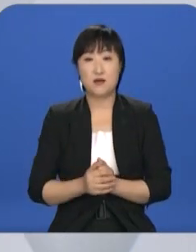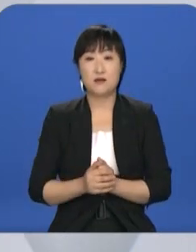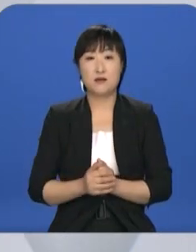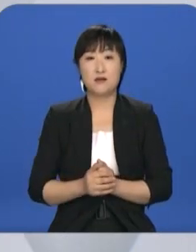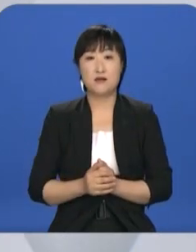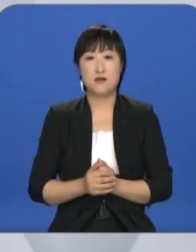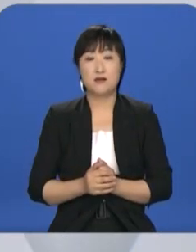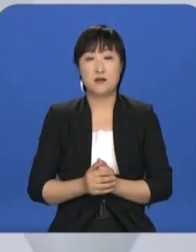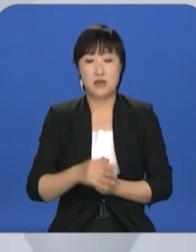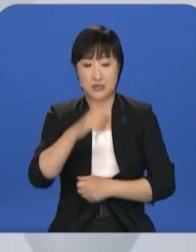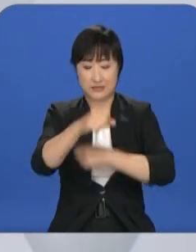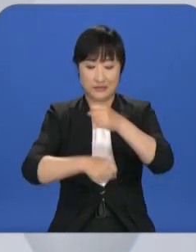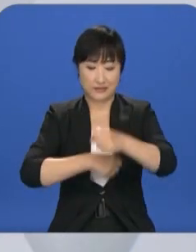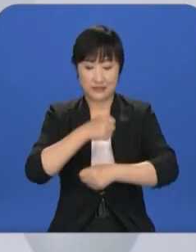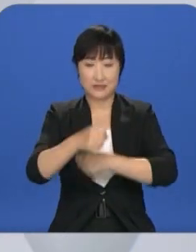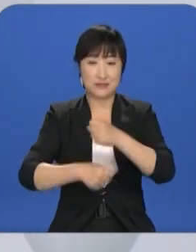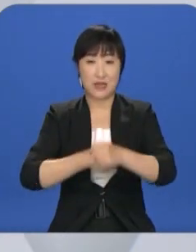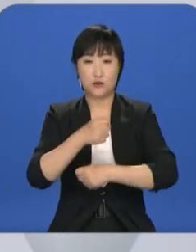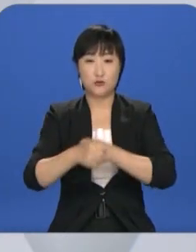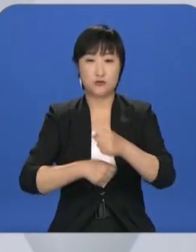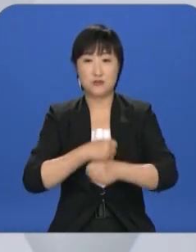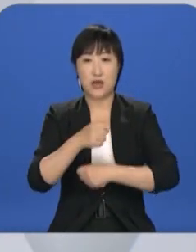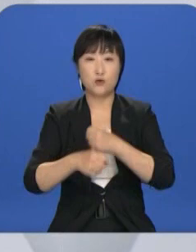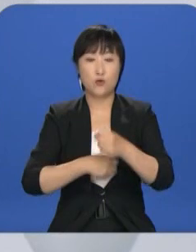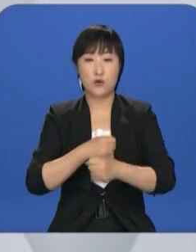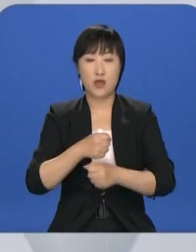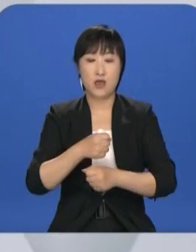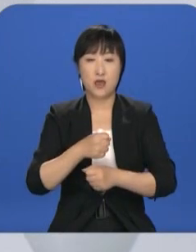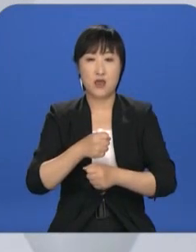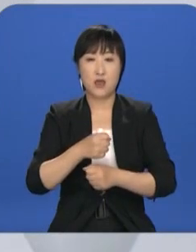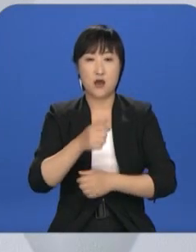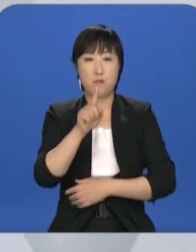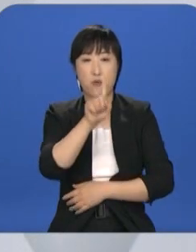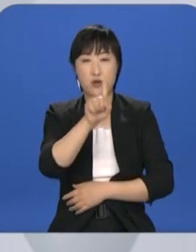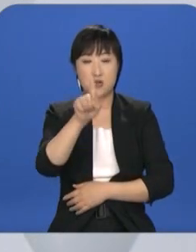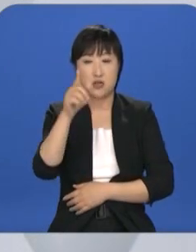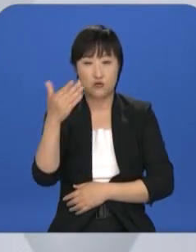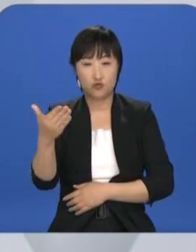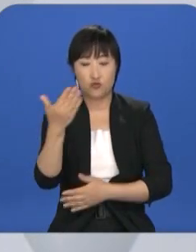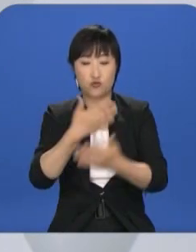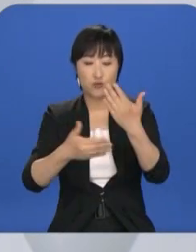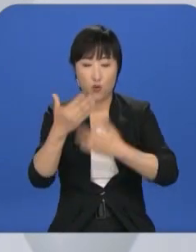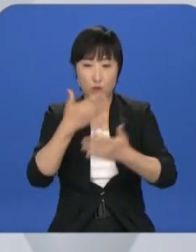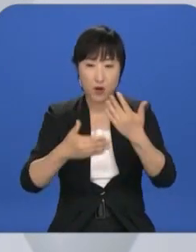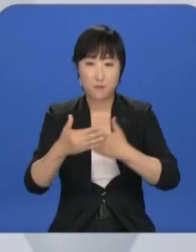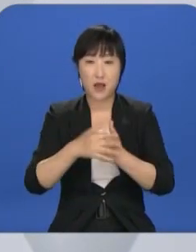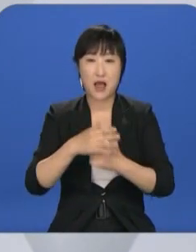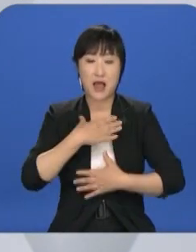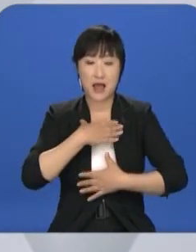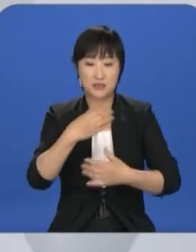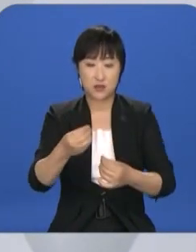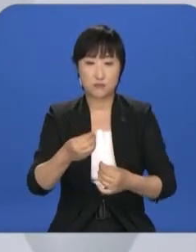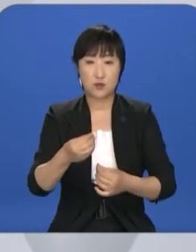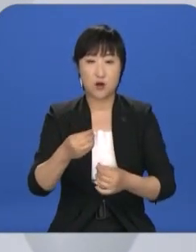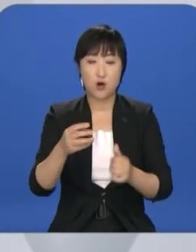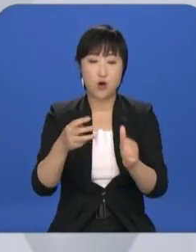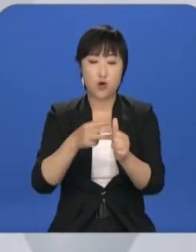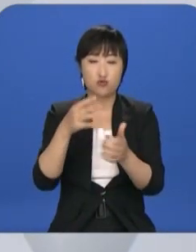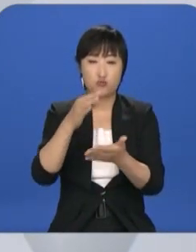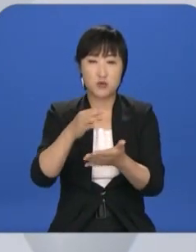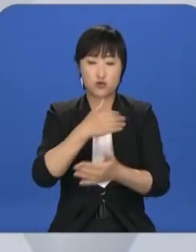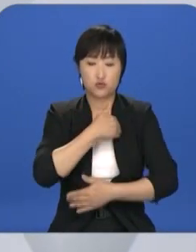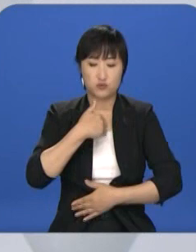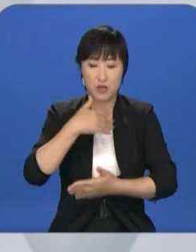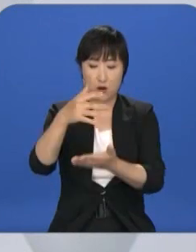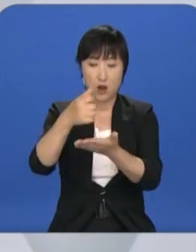이 자율적으로 방범활동 내지는 소방활동을 하고 계시는 모든 분들께 군비를 충분히